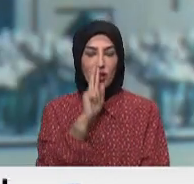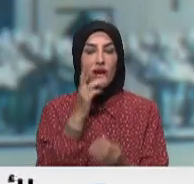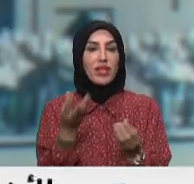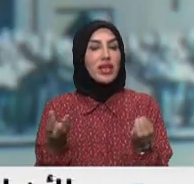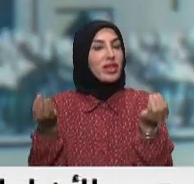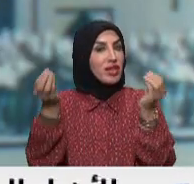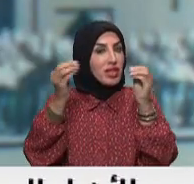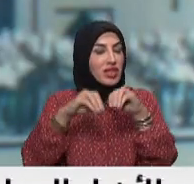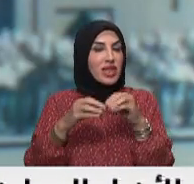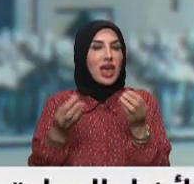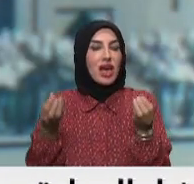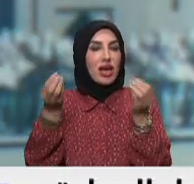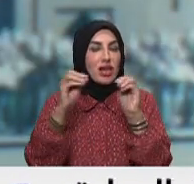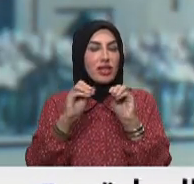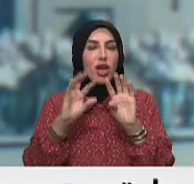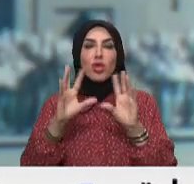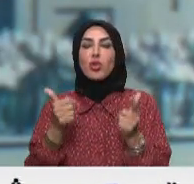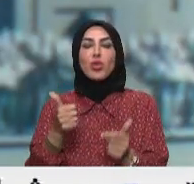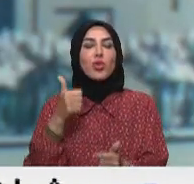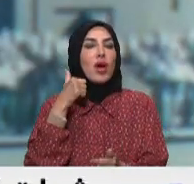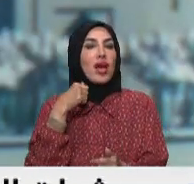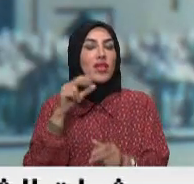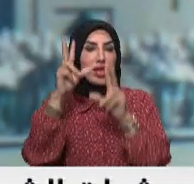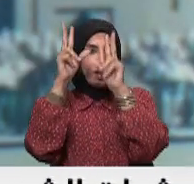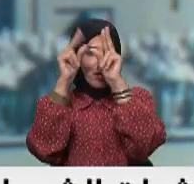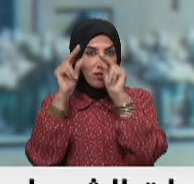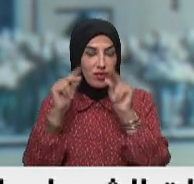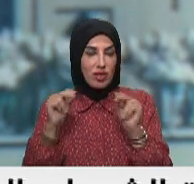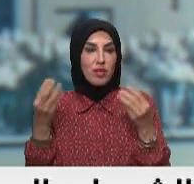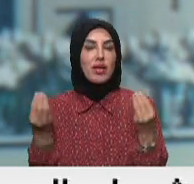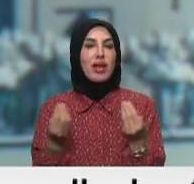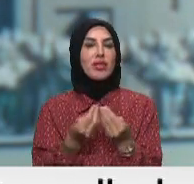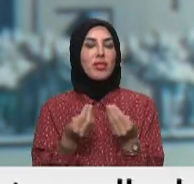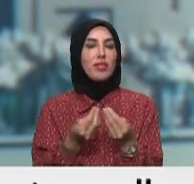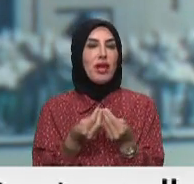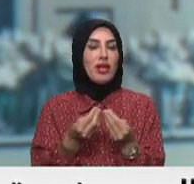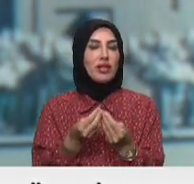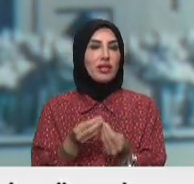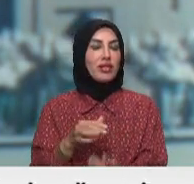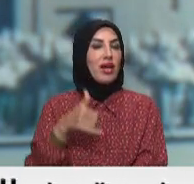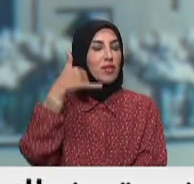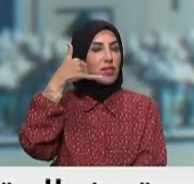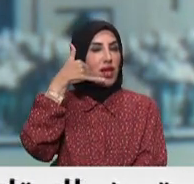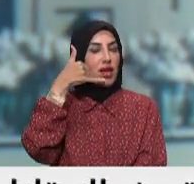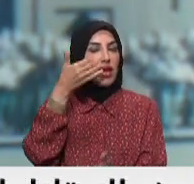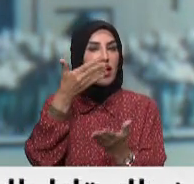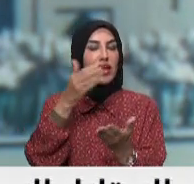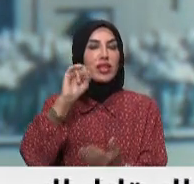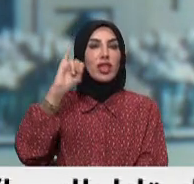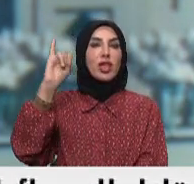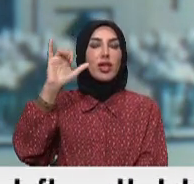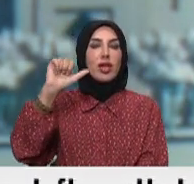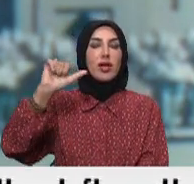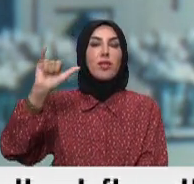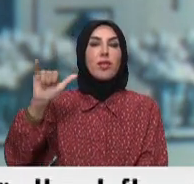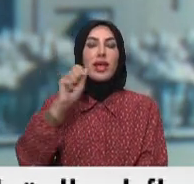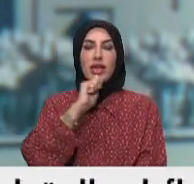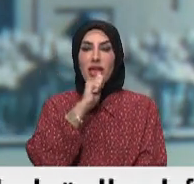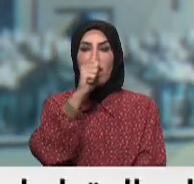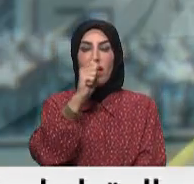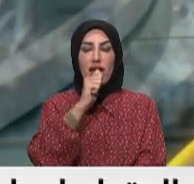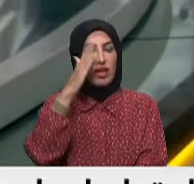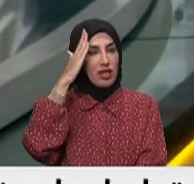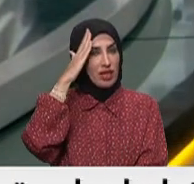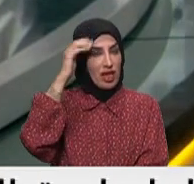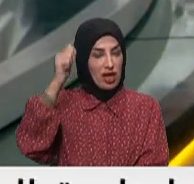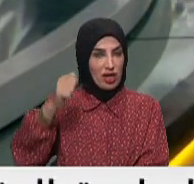وللمزيد حول مستجدات الأوضاع في لبنان تنضم إلينا من بيروت مراسلة قناة الأخبار مي فرحات. مي، أهلا